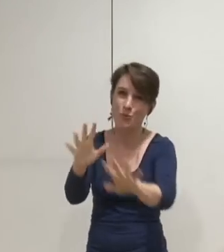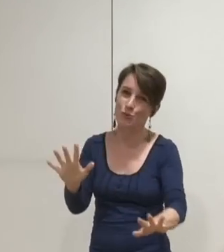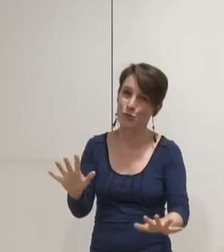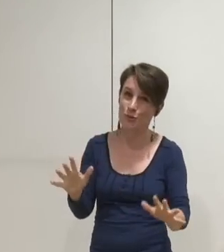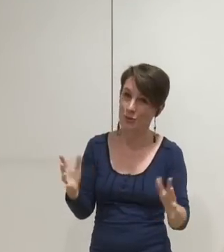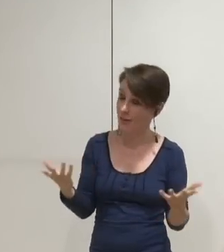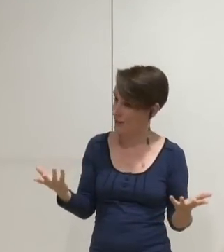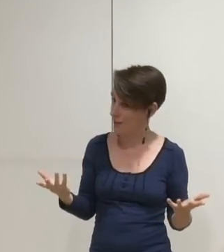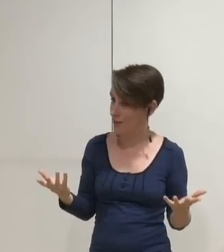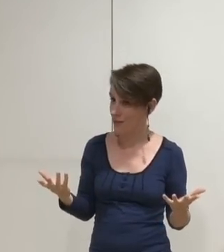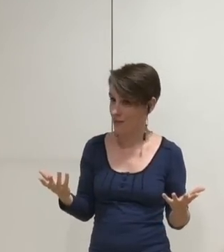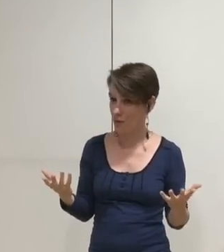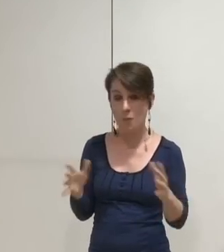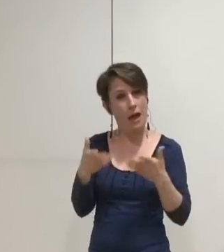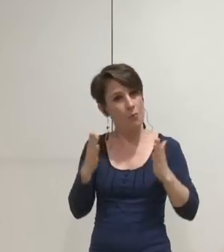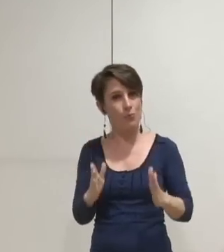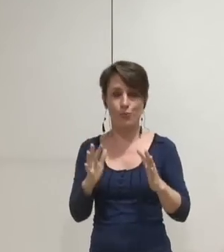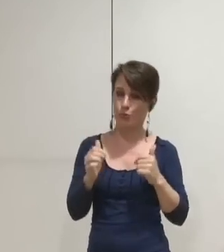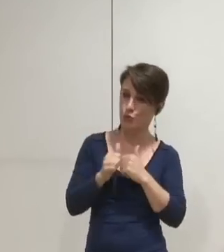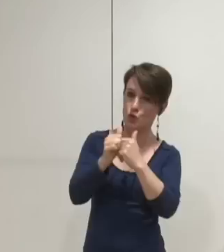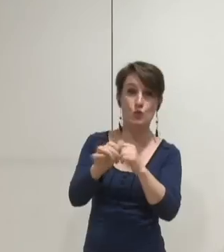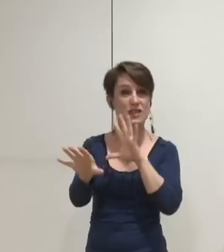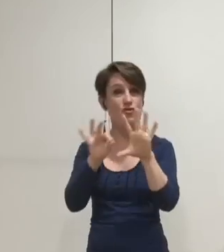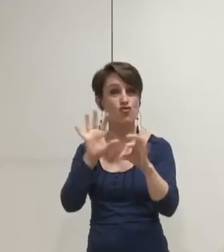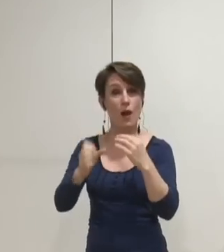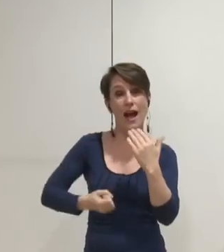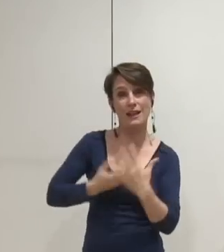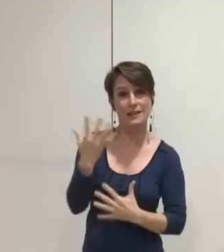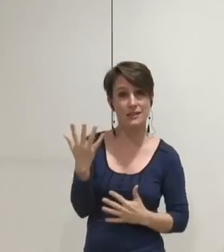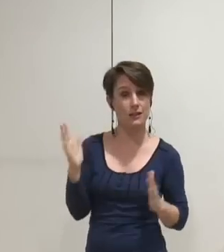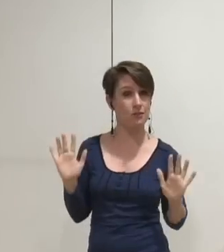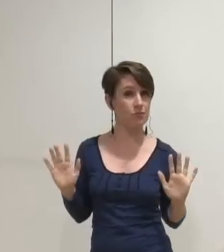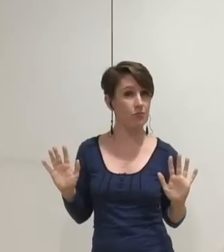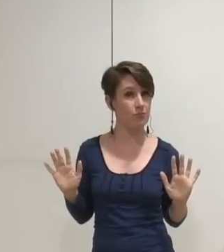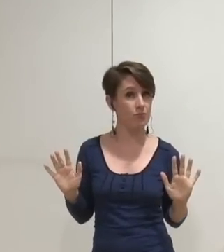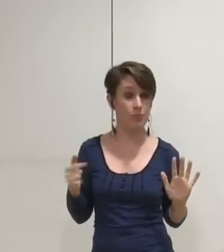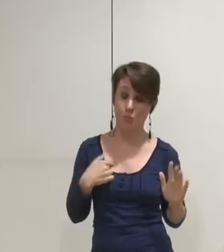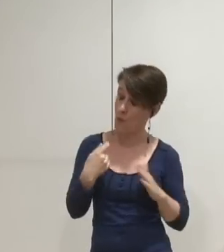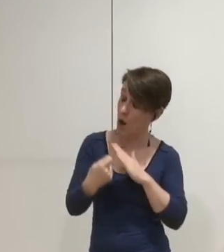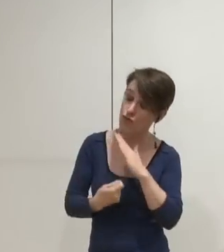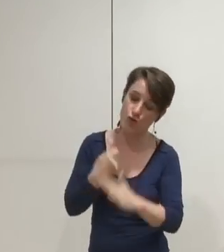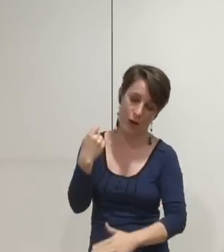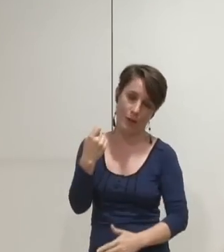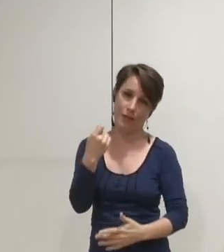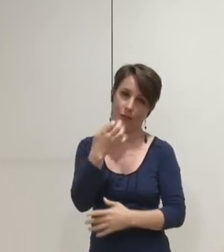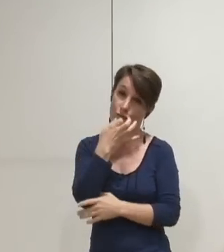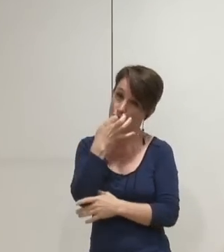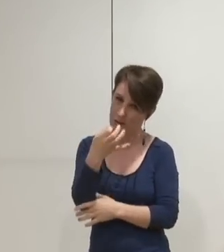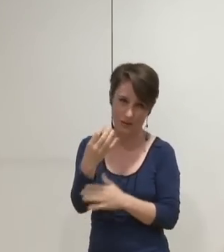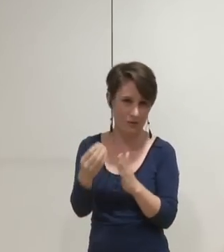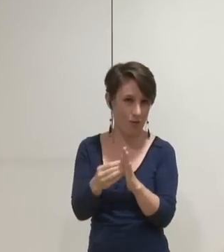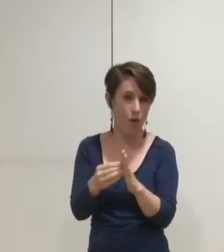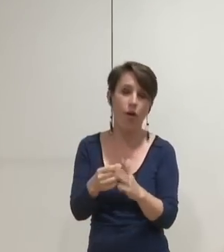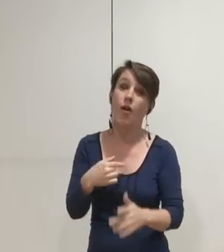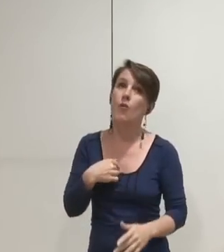c'est une décision pour les choix artistiques même si je soulligne à nouveau et bien qu'étant un fervant